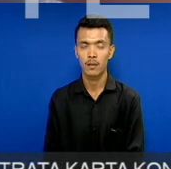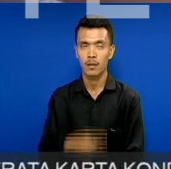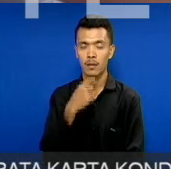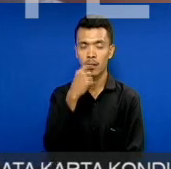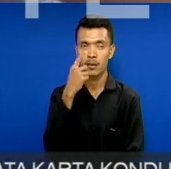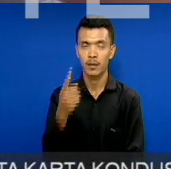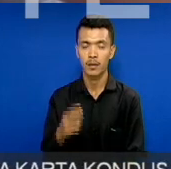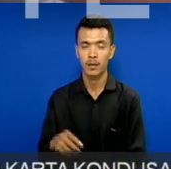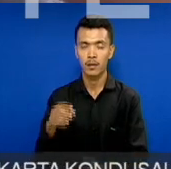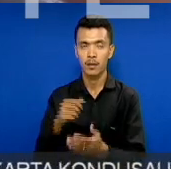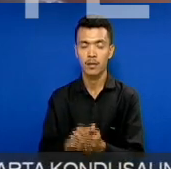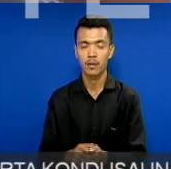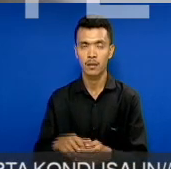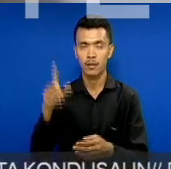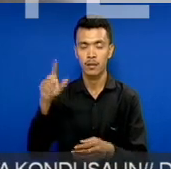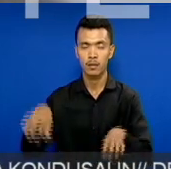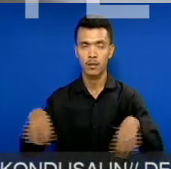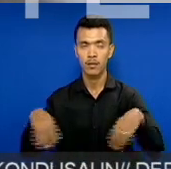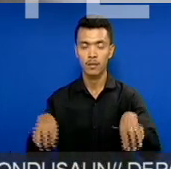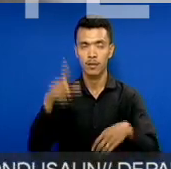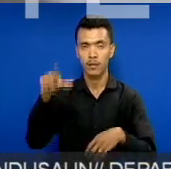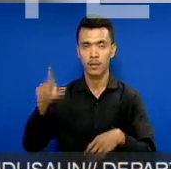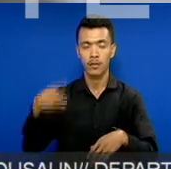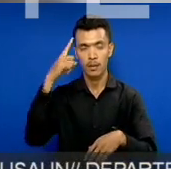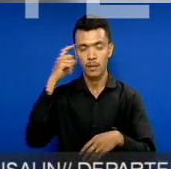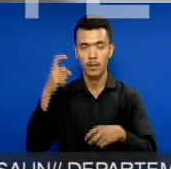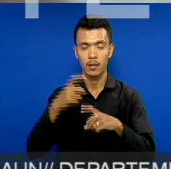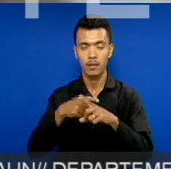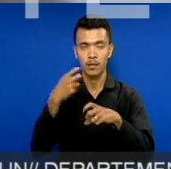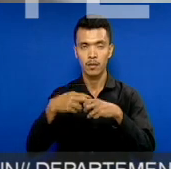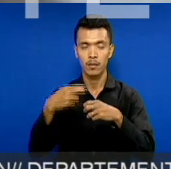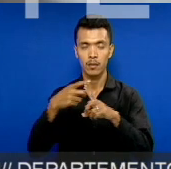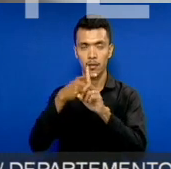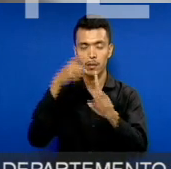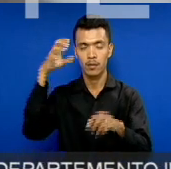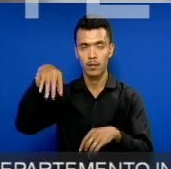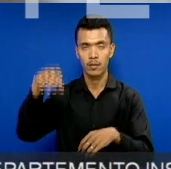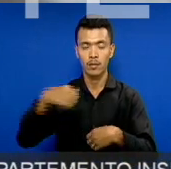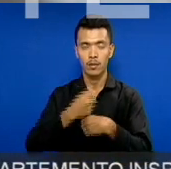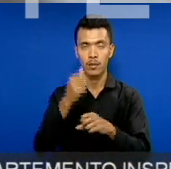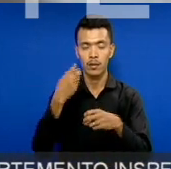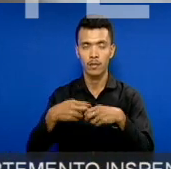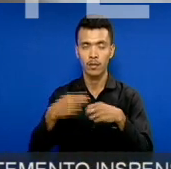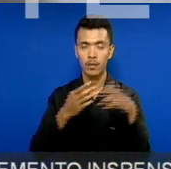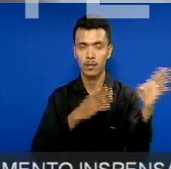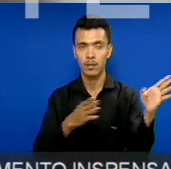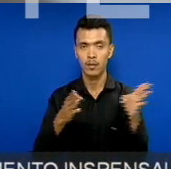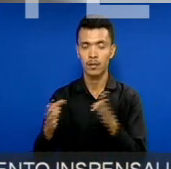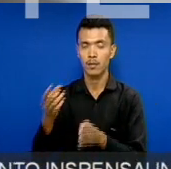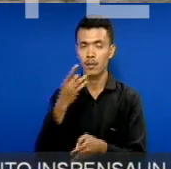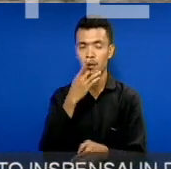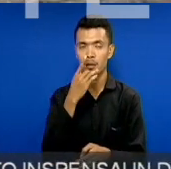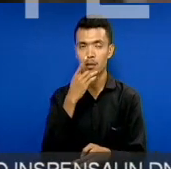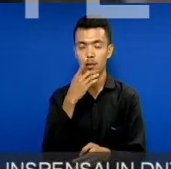Hateten, projeto lautarde tamba causa husi udan, hodi dificulta mobilização material no linha